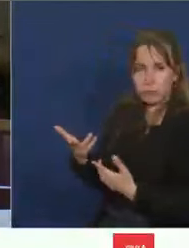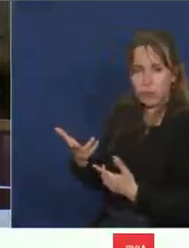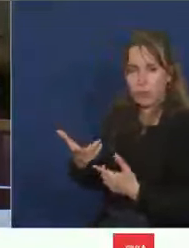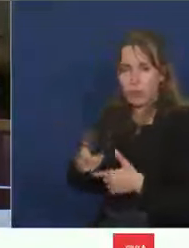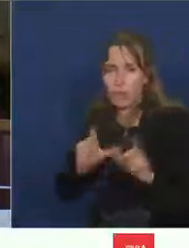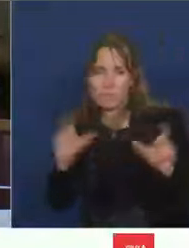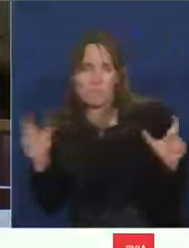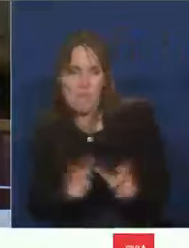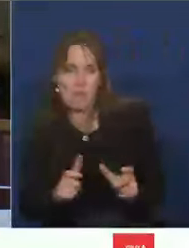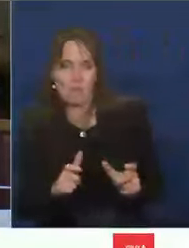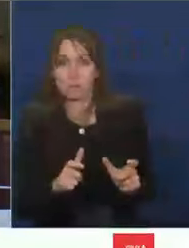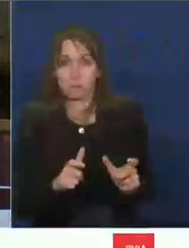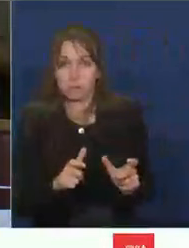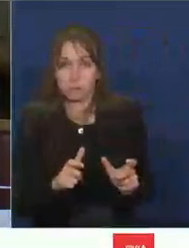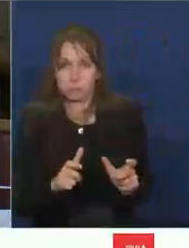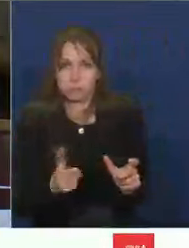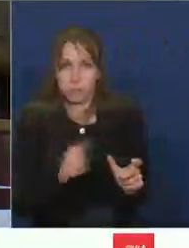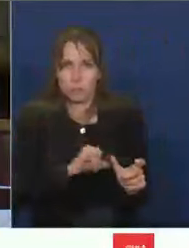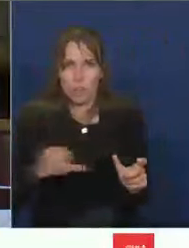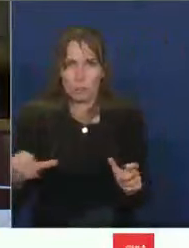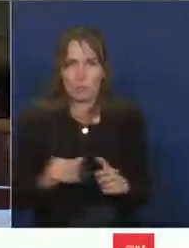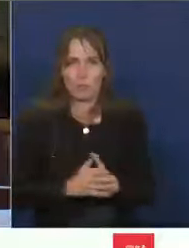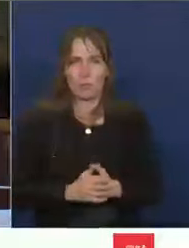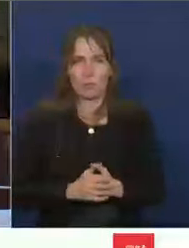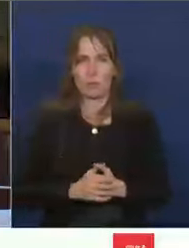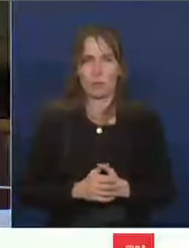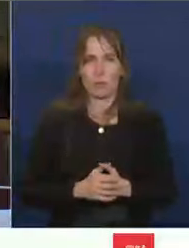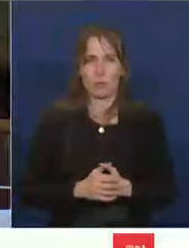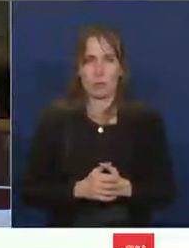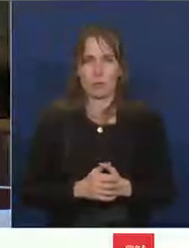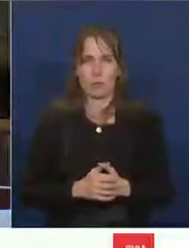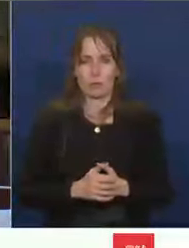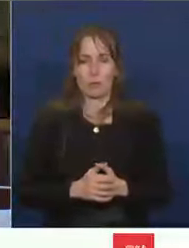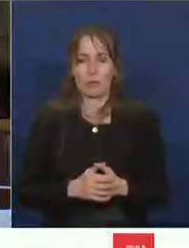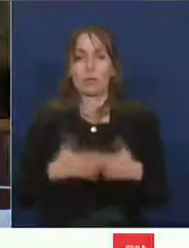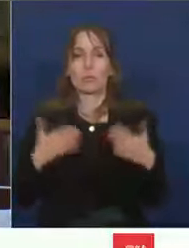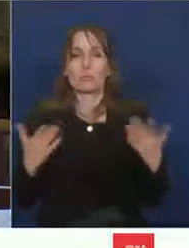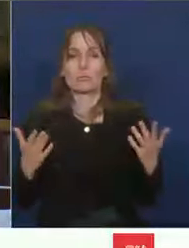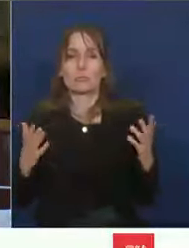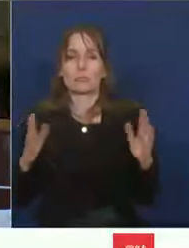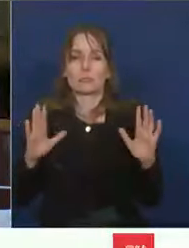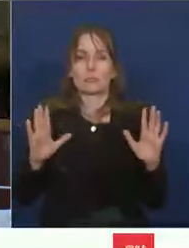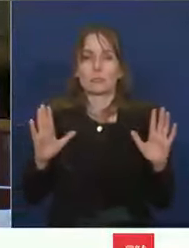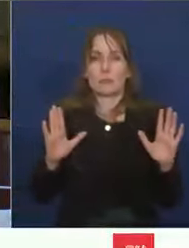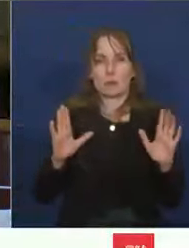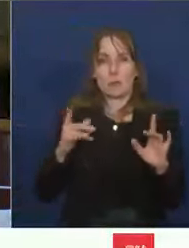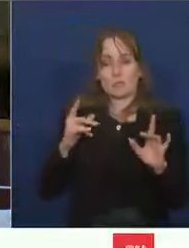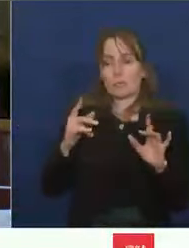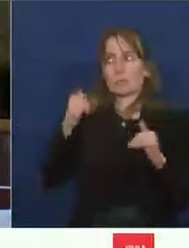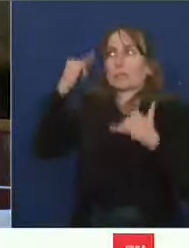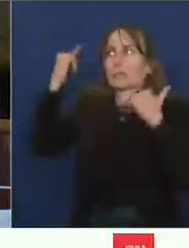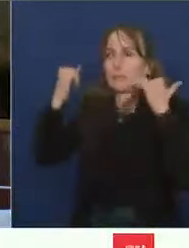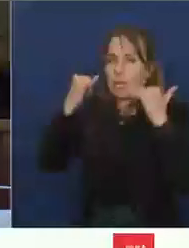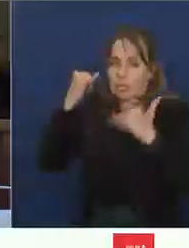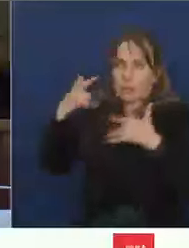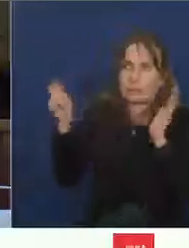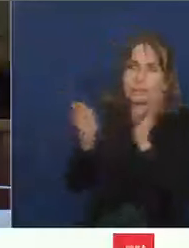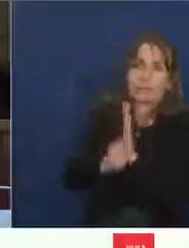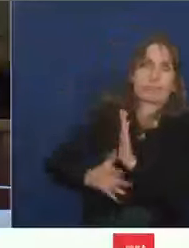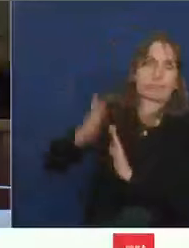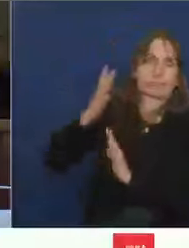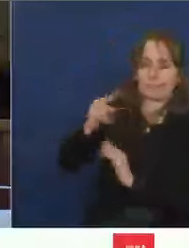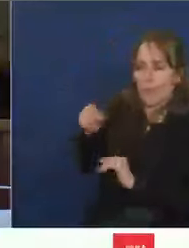cette place. Et si elle avait soulevé des problèmes particuliers, je pense que le ministre de l'Intérieur l'aurait